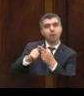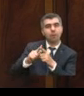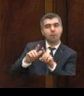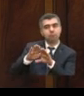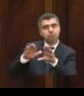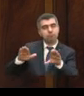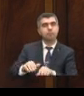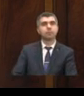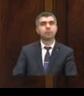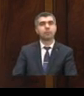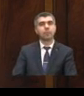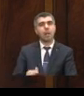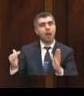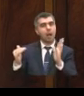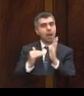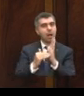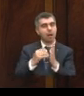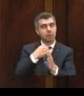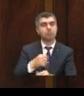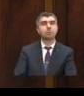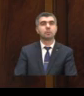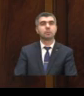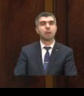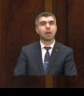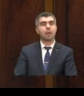والاستقرار. وفي الأخير، انسجاما مع